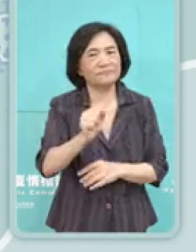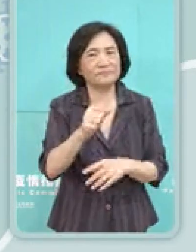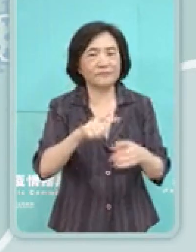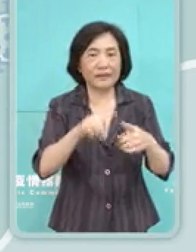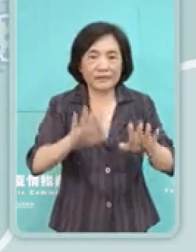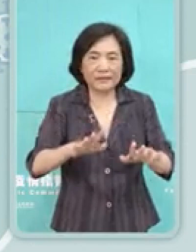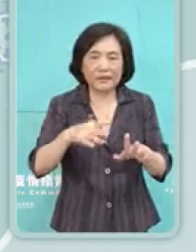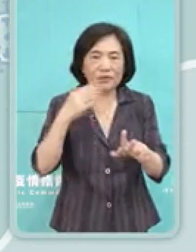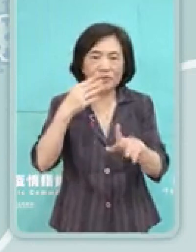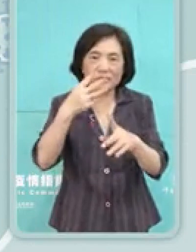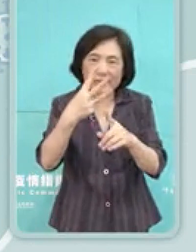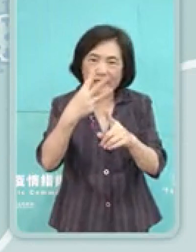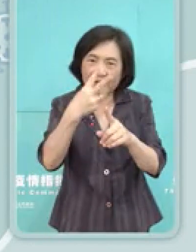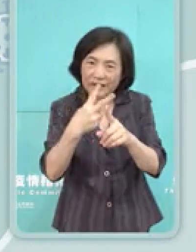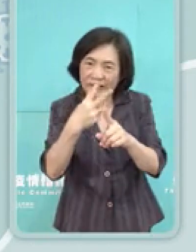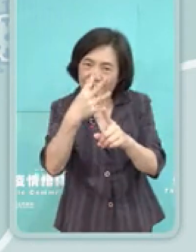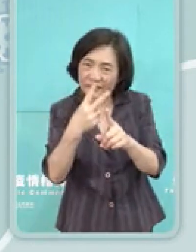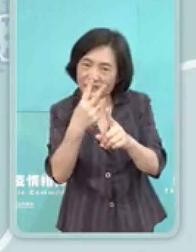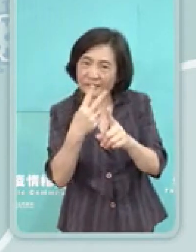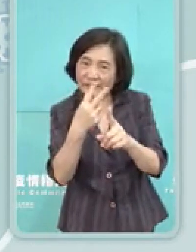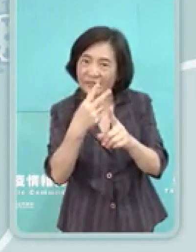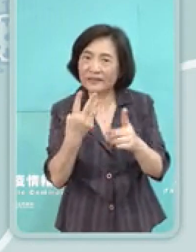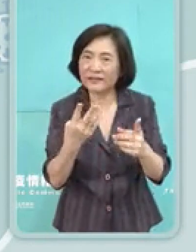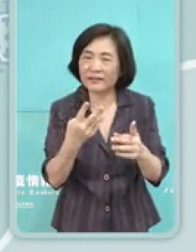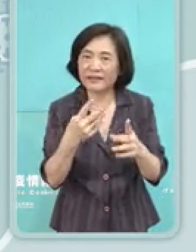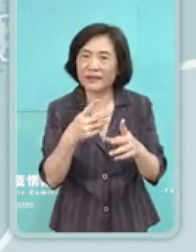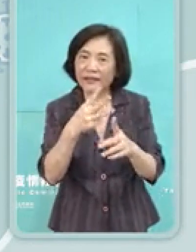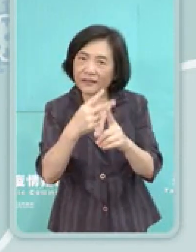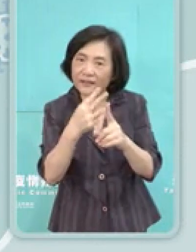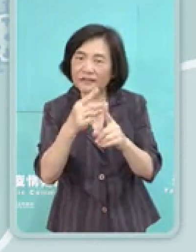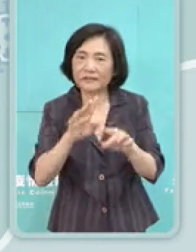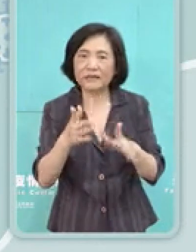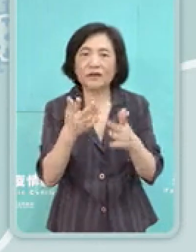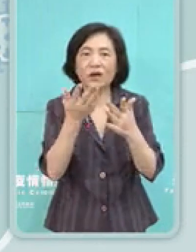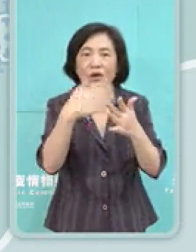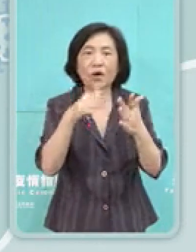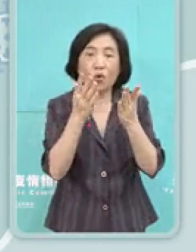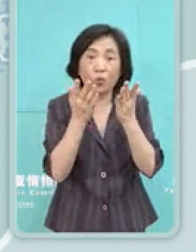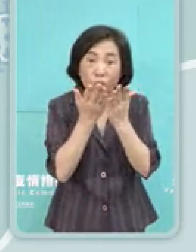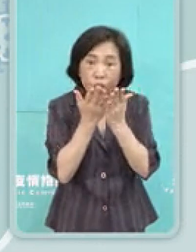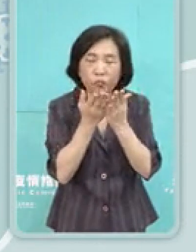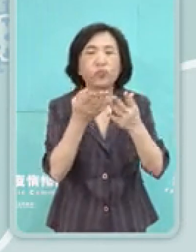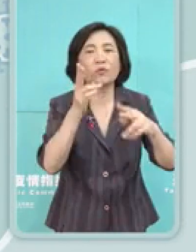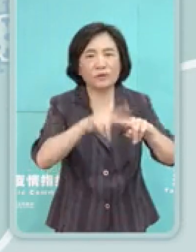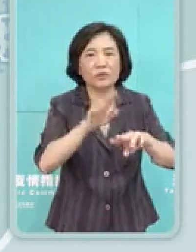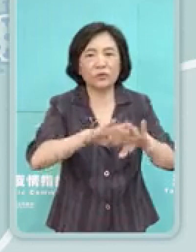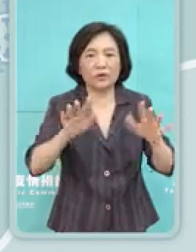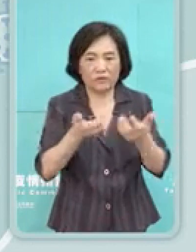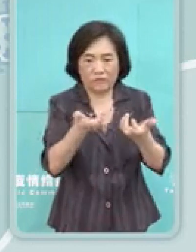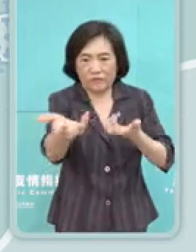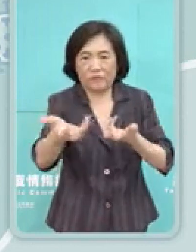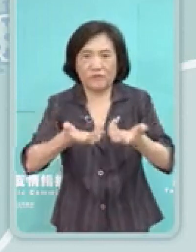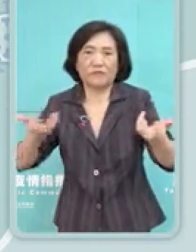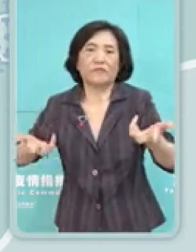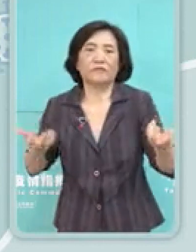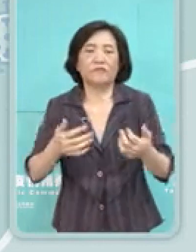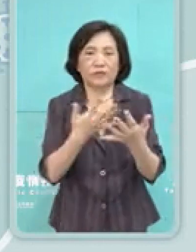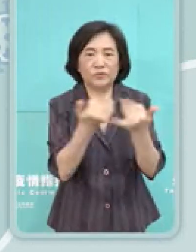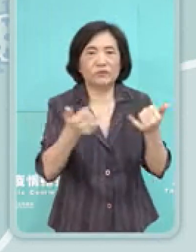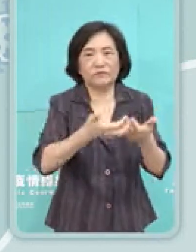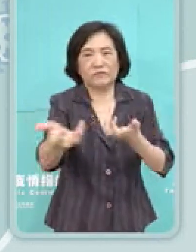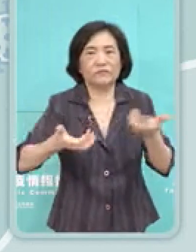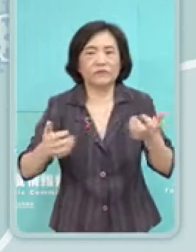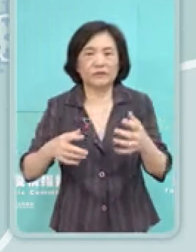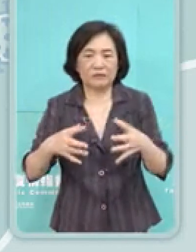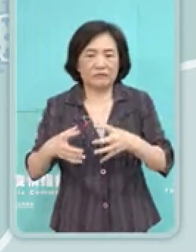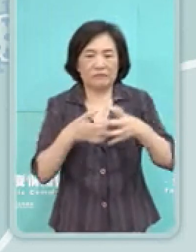于3跟2之间，你知道那就是原则上是停课，但是要做分舱分流了，分组